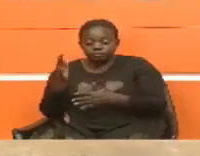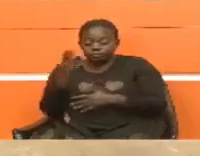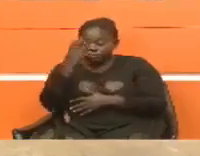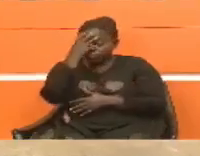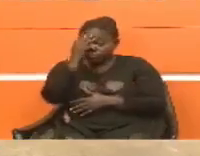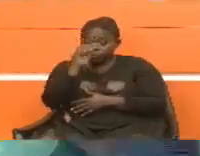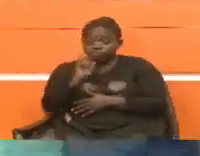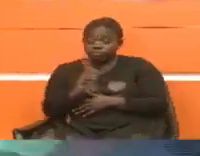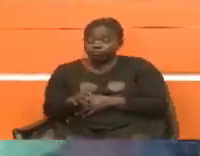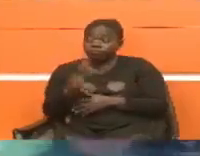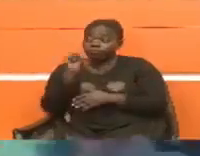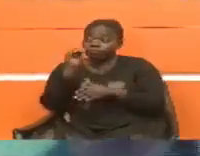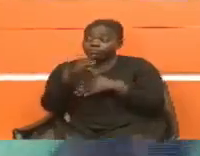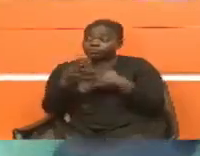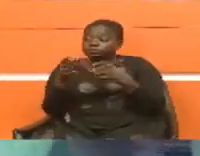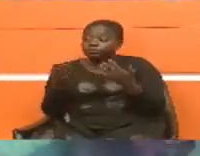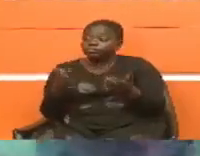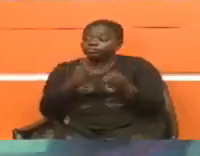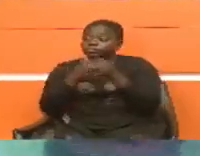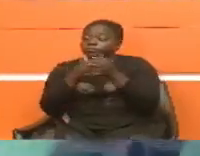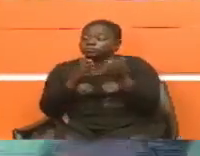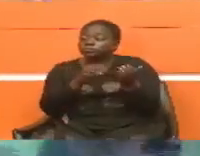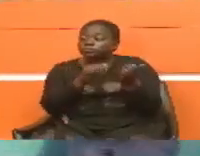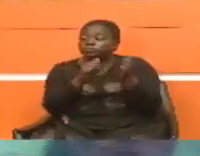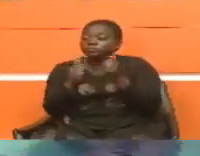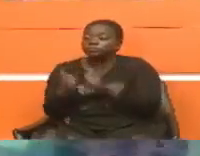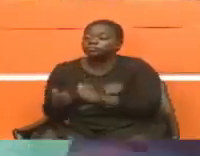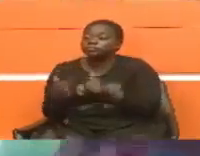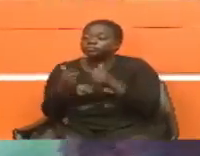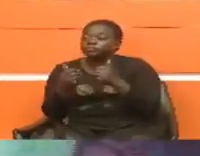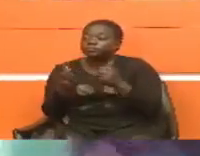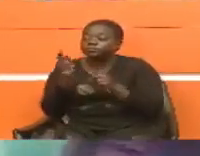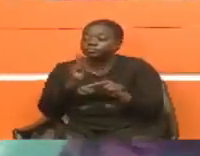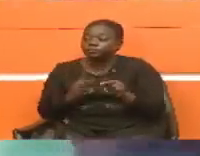Omusumba Frederick Mutaya akulembeddemu okubatiza abantu.